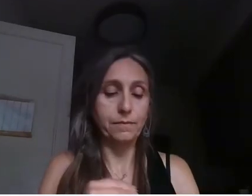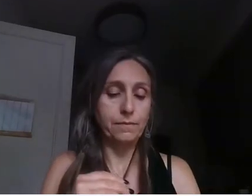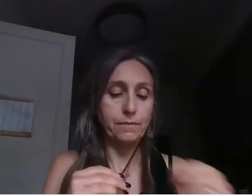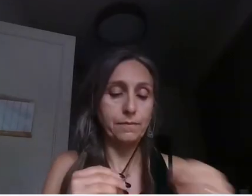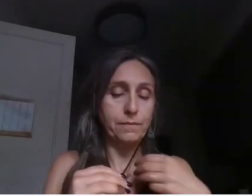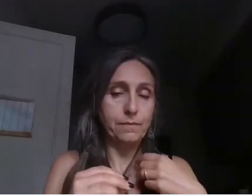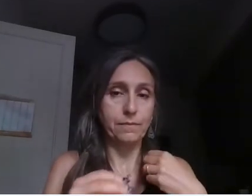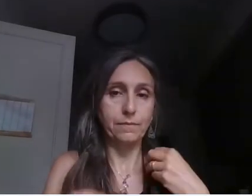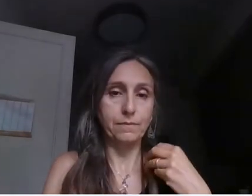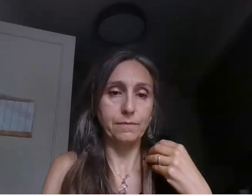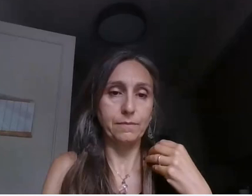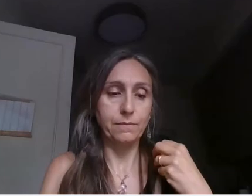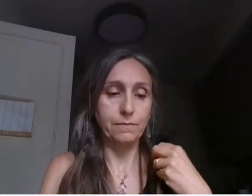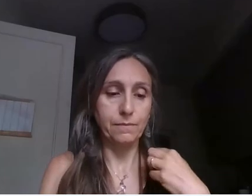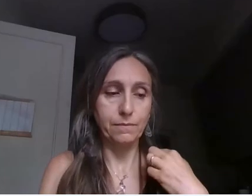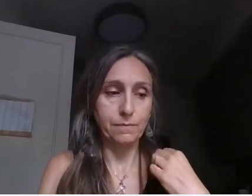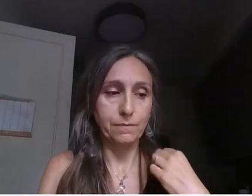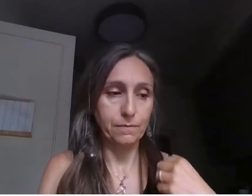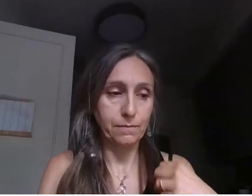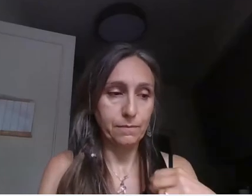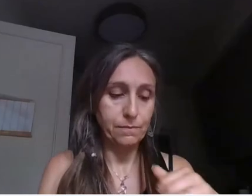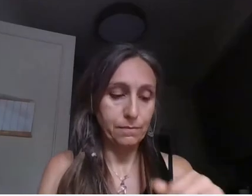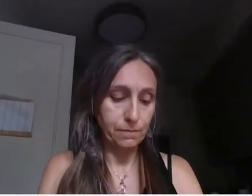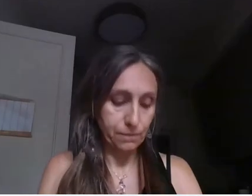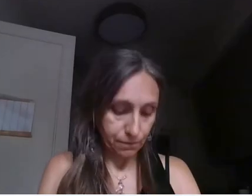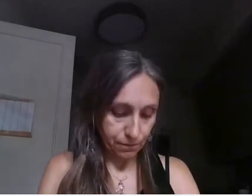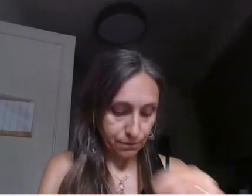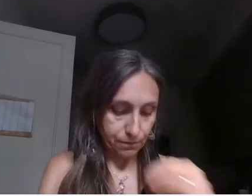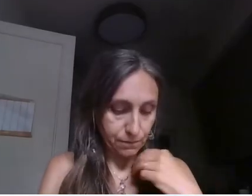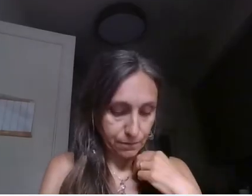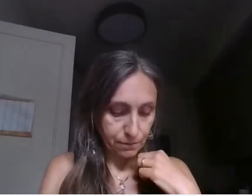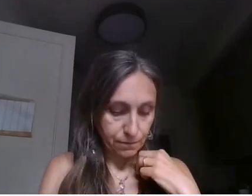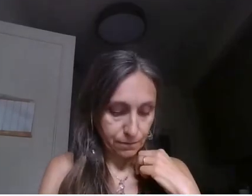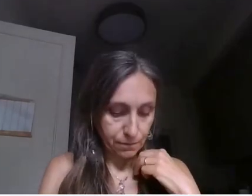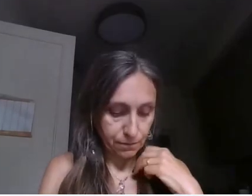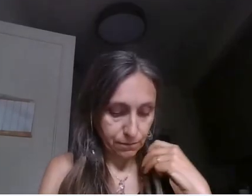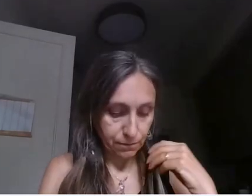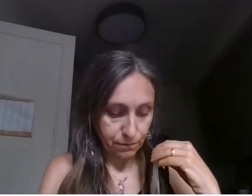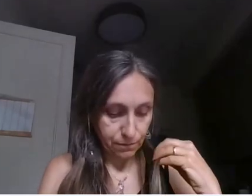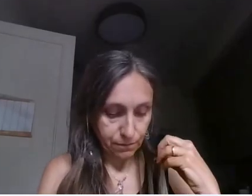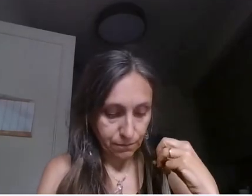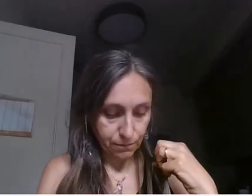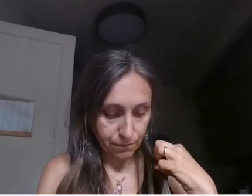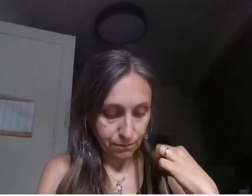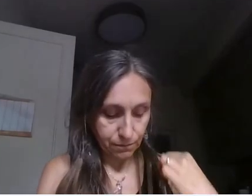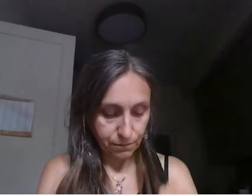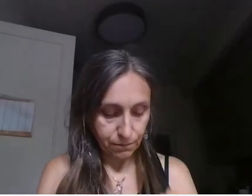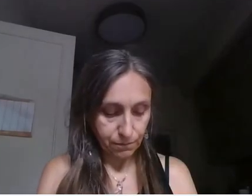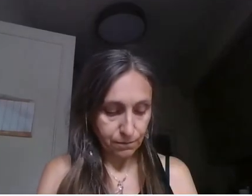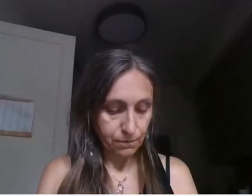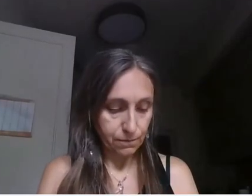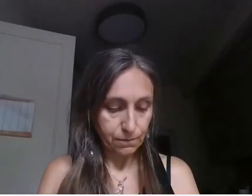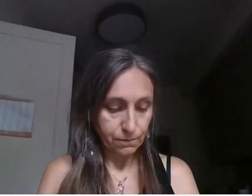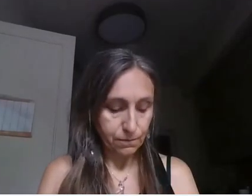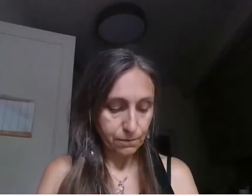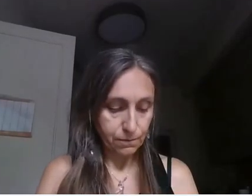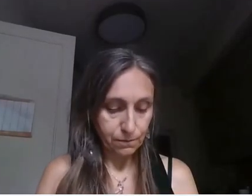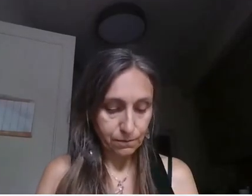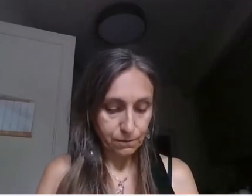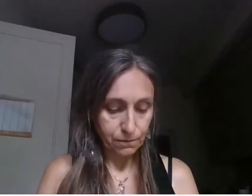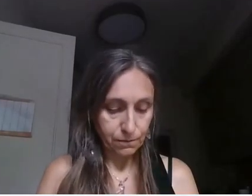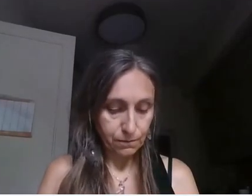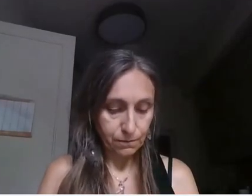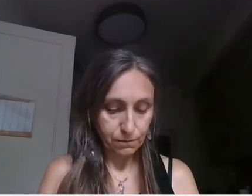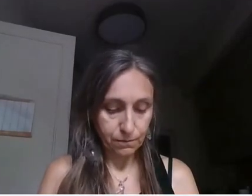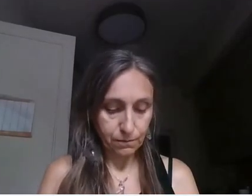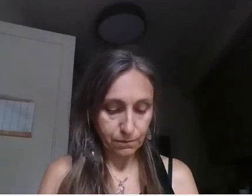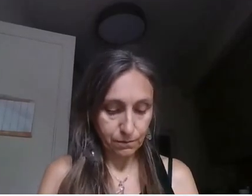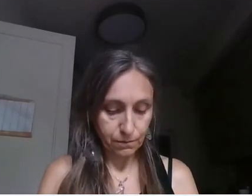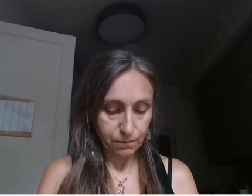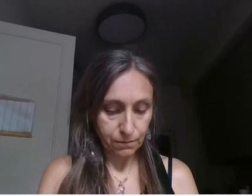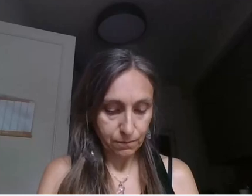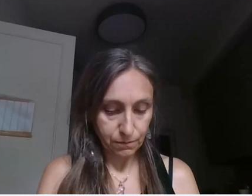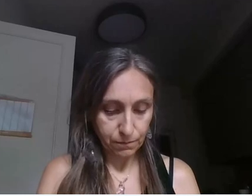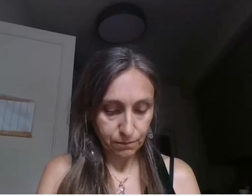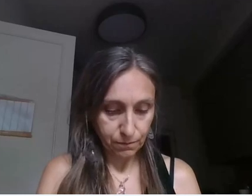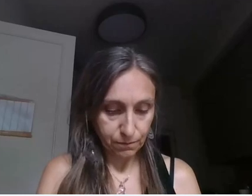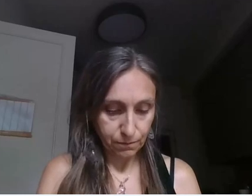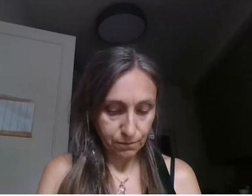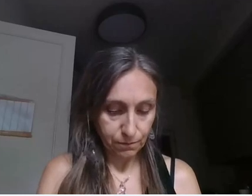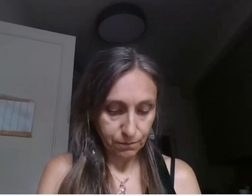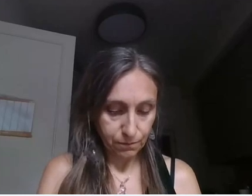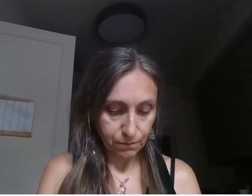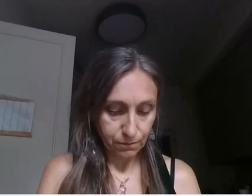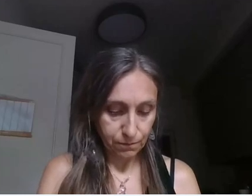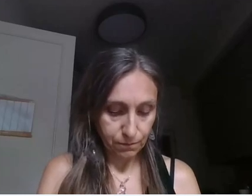la qualità della georeferenziazione è coerente, diciamo, con l'ecosistema Google, e quindi questo non è permesso. Non è